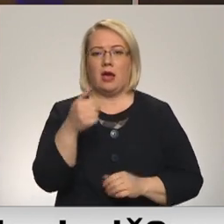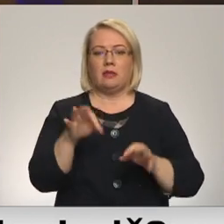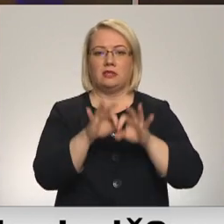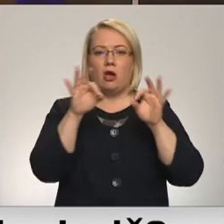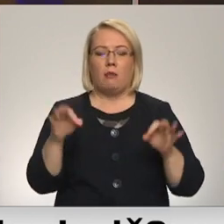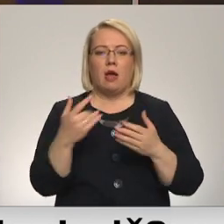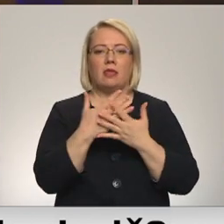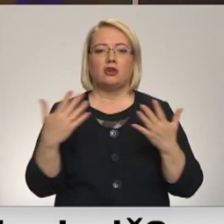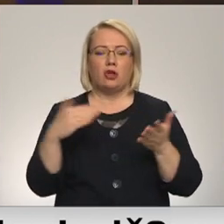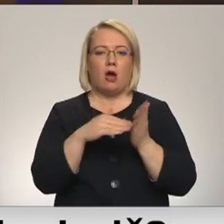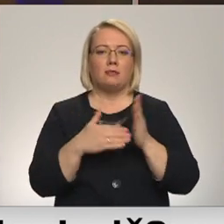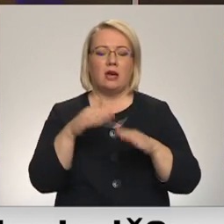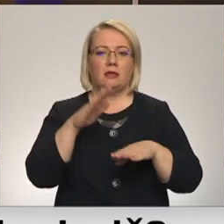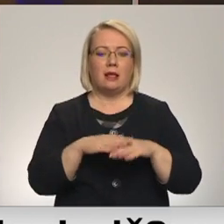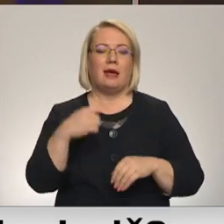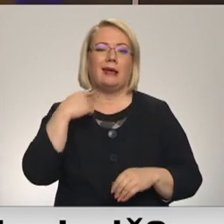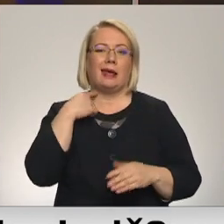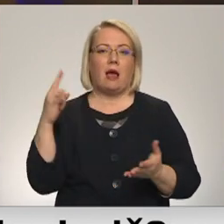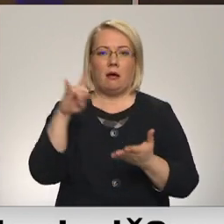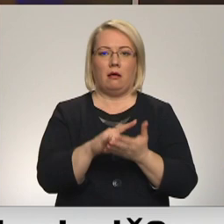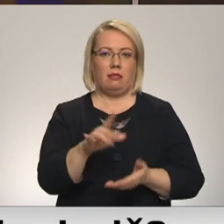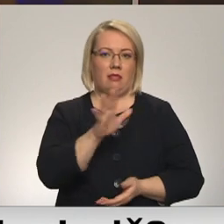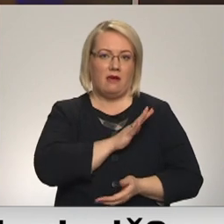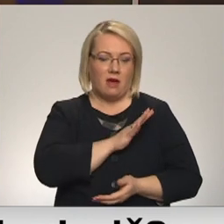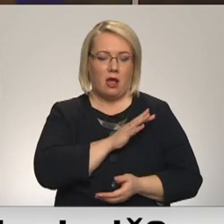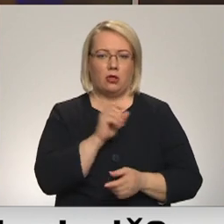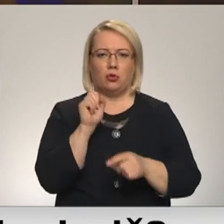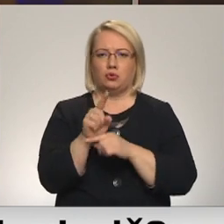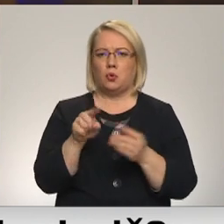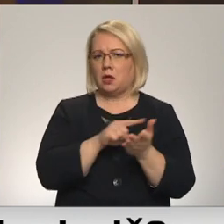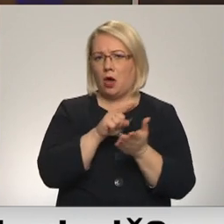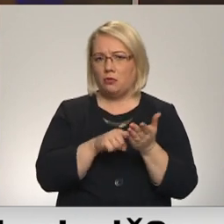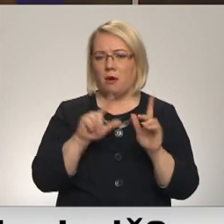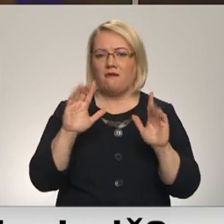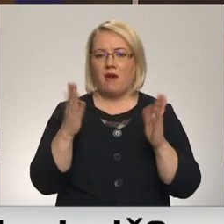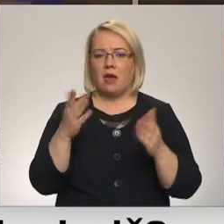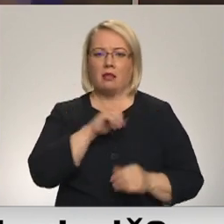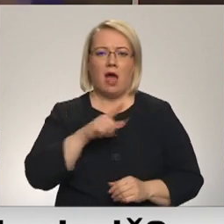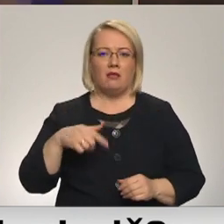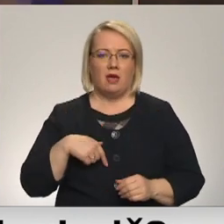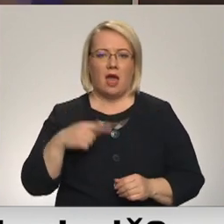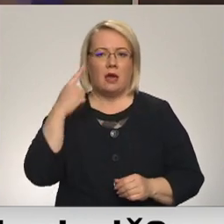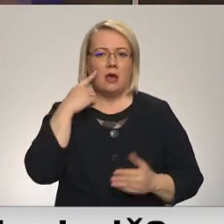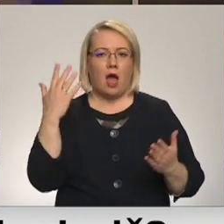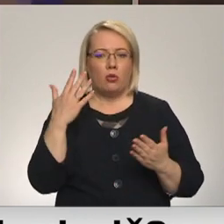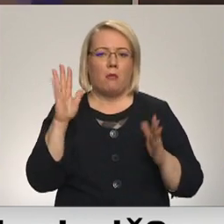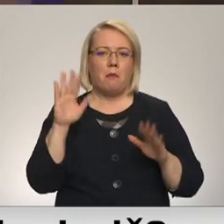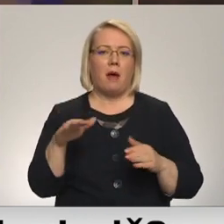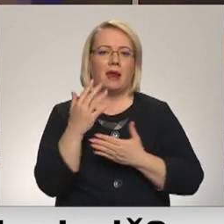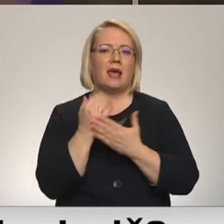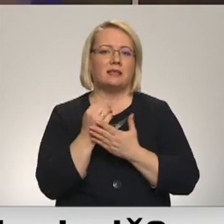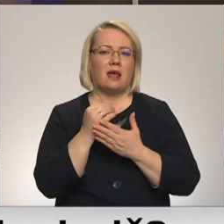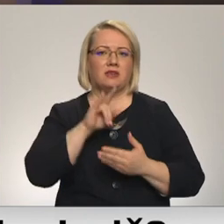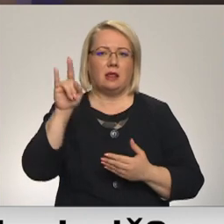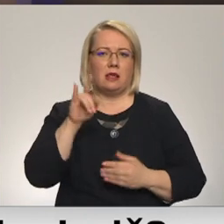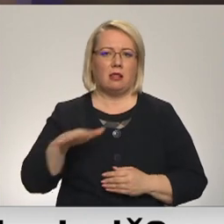dēļ lidmašīnas Rīgā nosēsties nespēja. Un tas liek uzdot jautājumu, vai Latvijai nevajadzētu domāt par rezervas lidlauku. Tematu